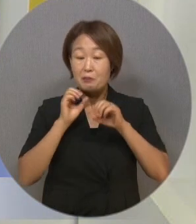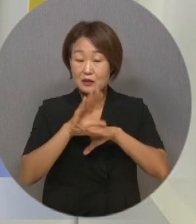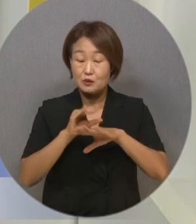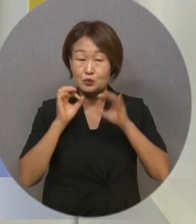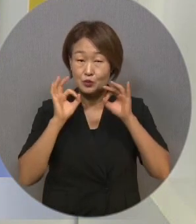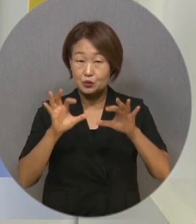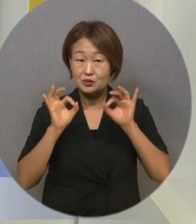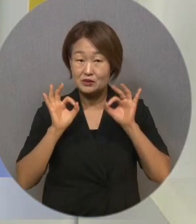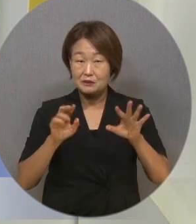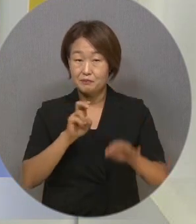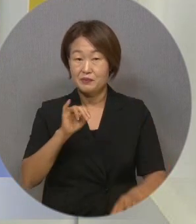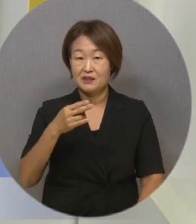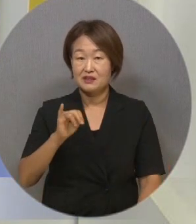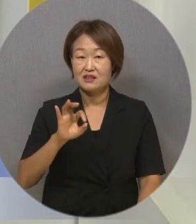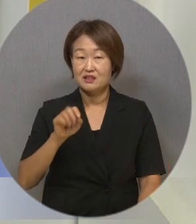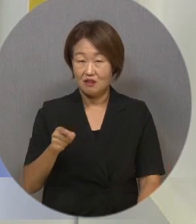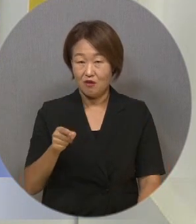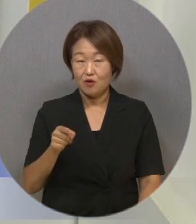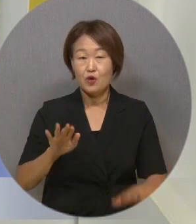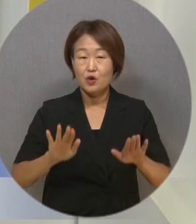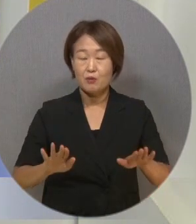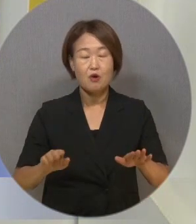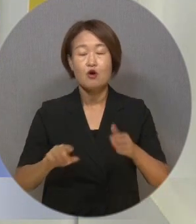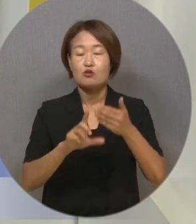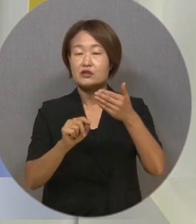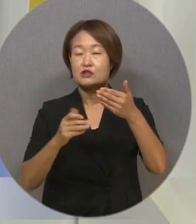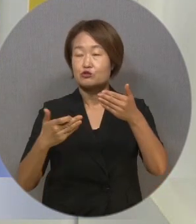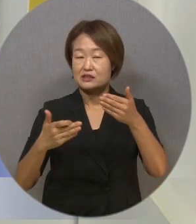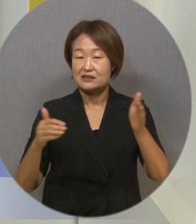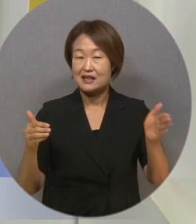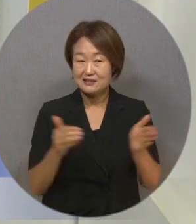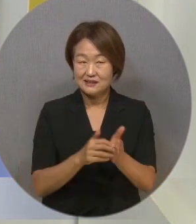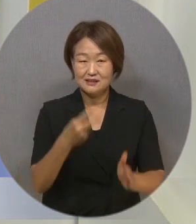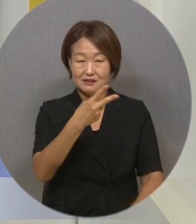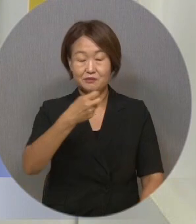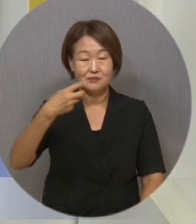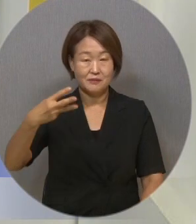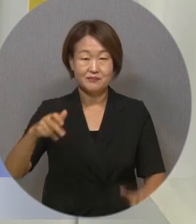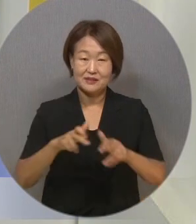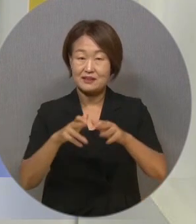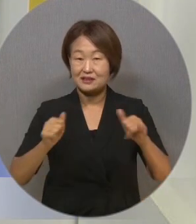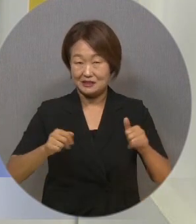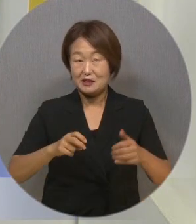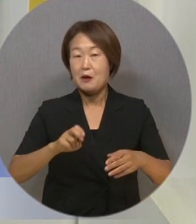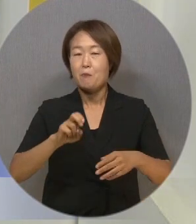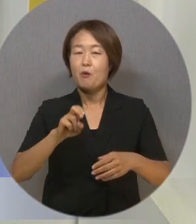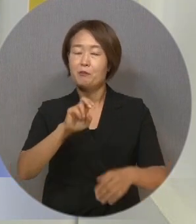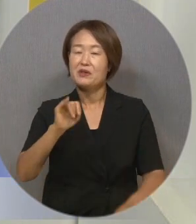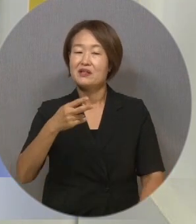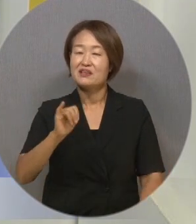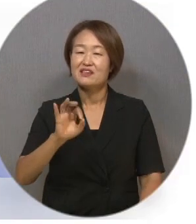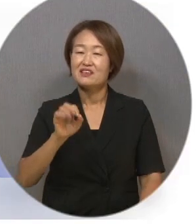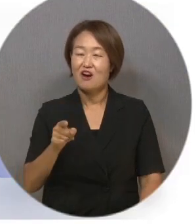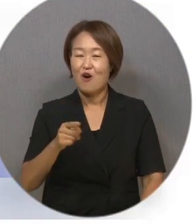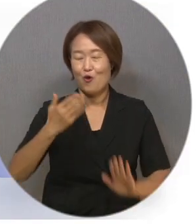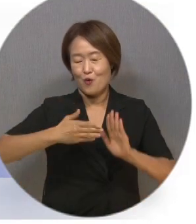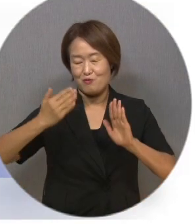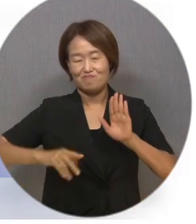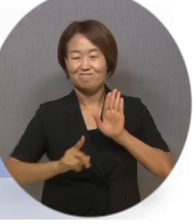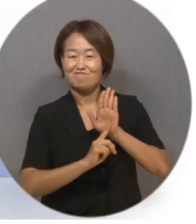시청자 미디어 재단과 함께 9월 19일까지 2023년 장애인 미디어 콘텐츠 공모전을 접수합니다